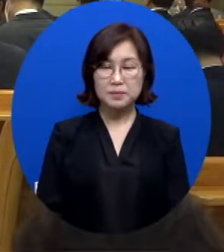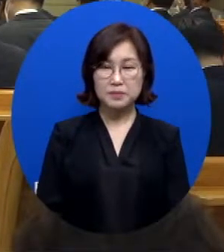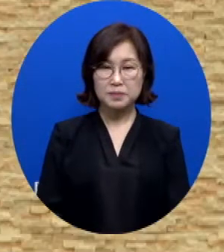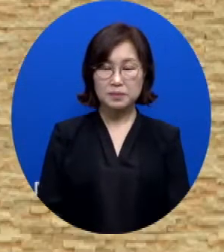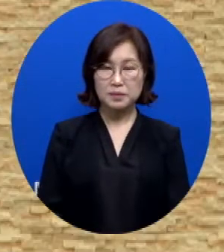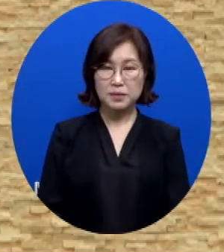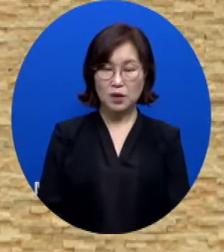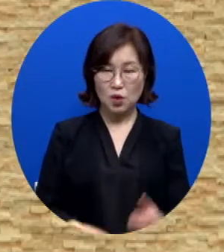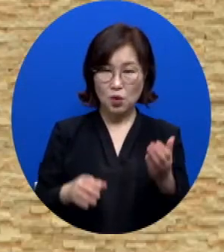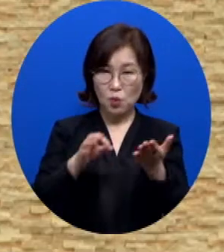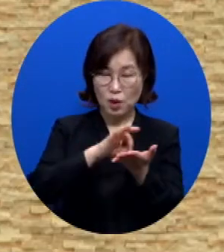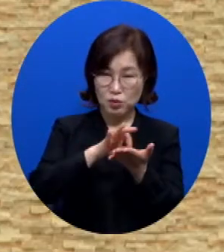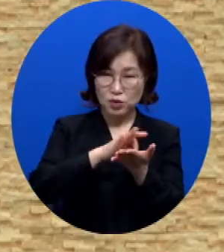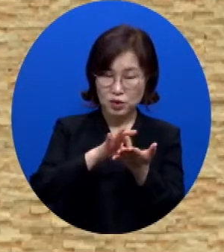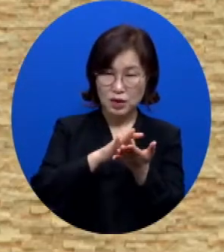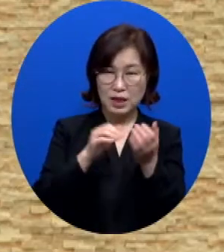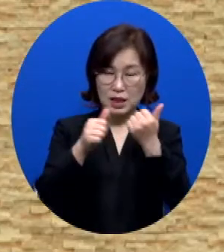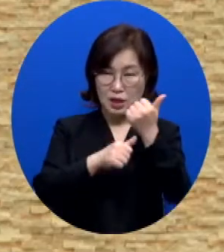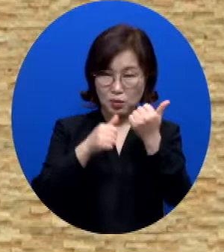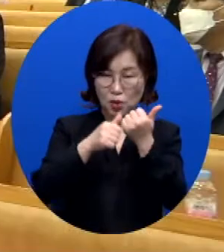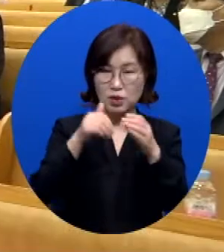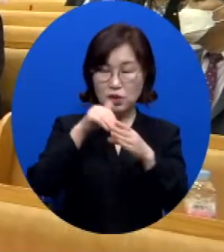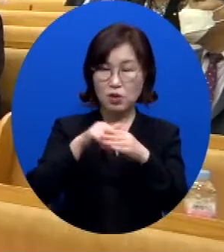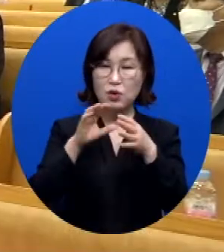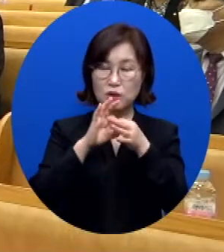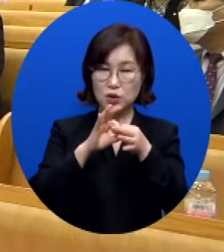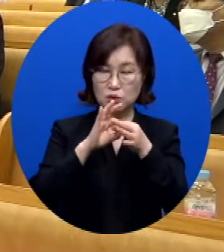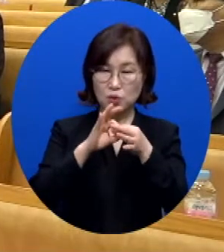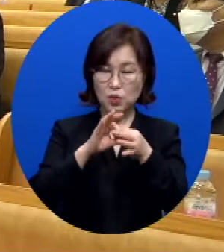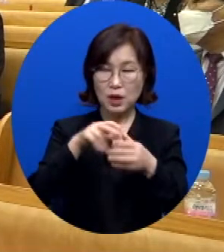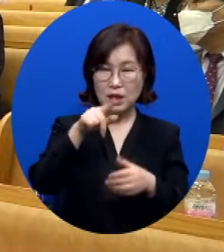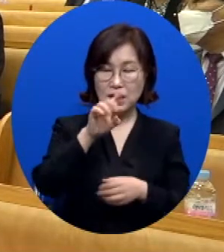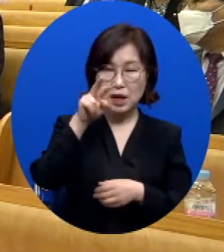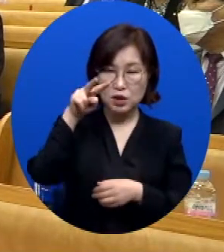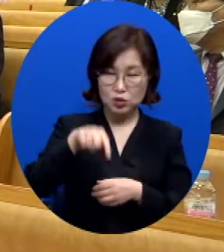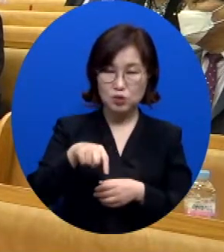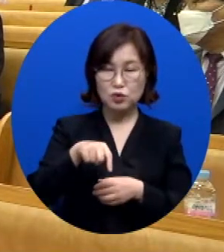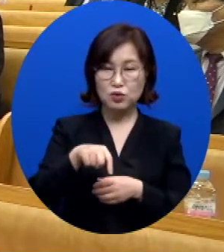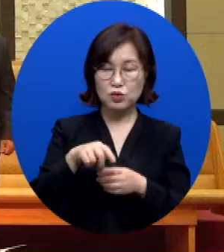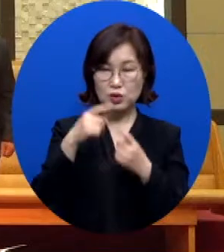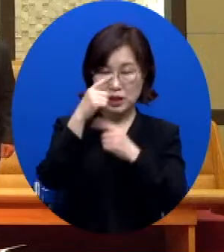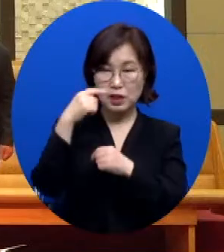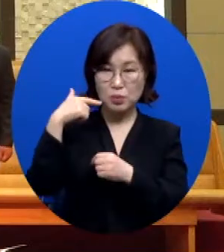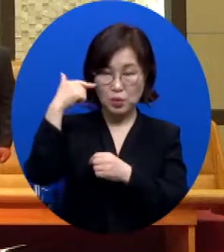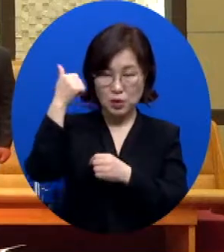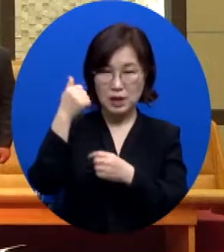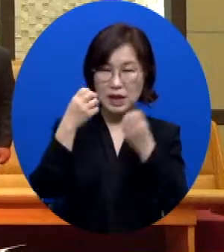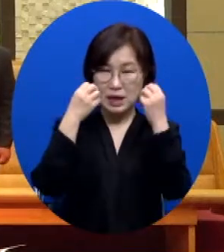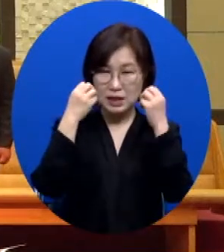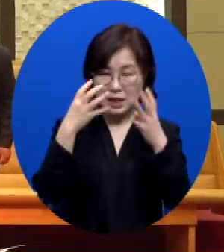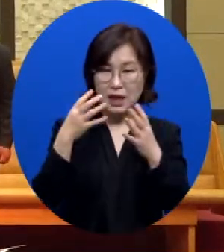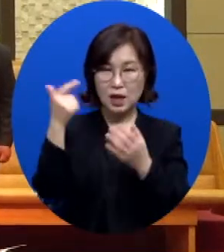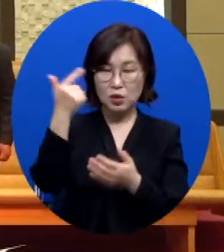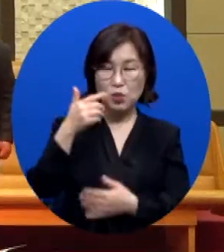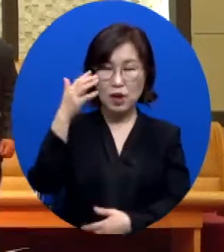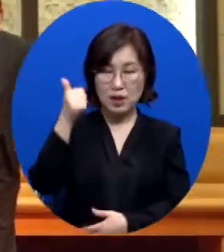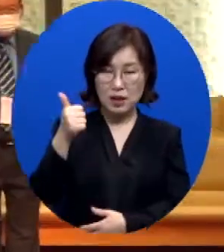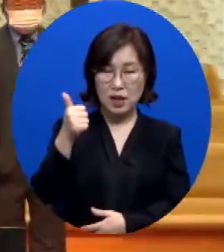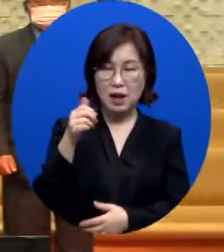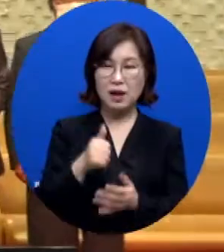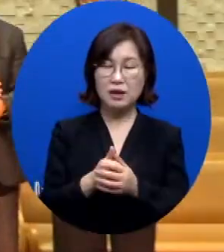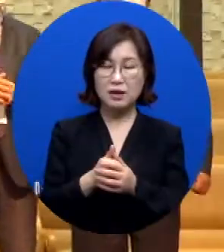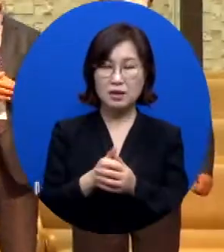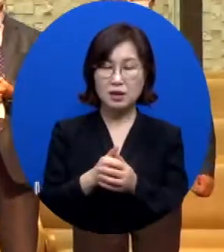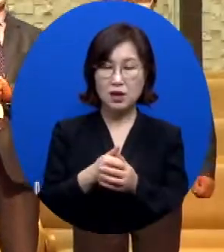노회 폐무 처리에서 임원 선거를 통해 장수 삼고교회 이재순 목사를 신임 노회장으로 무주